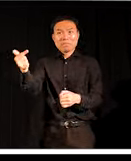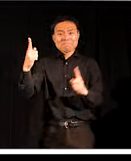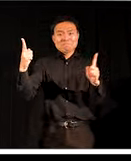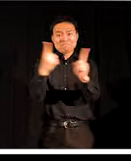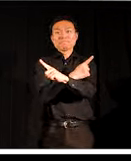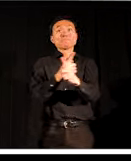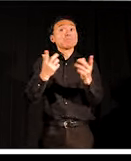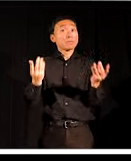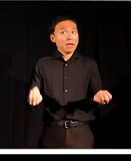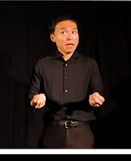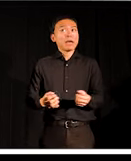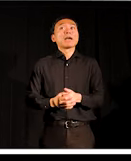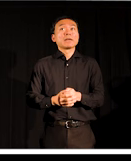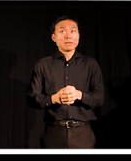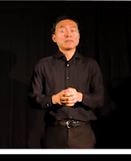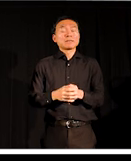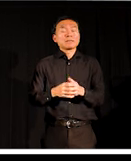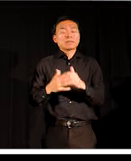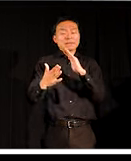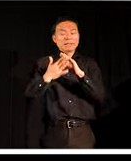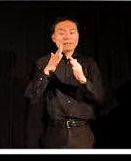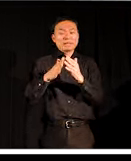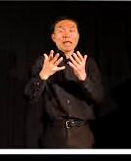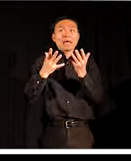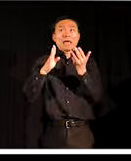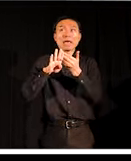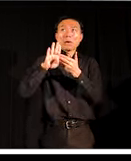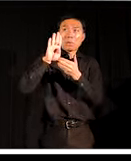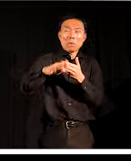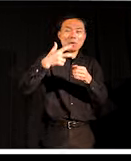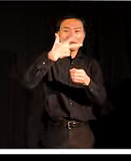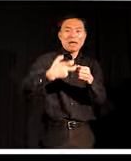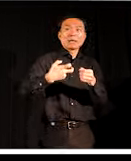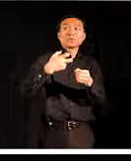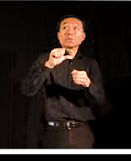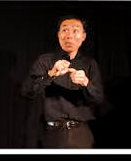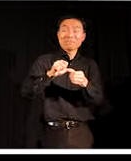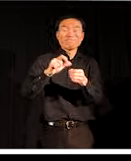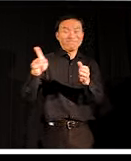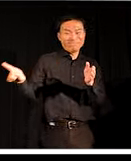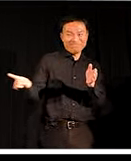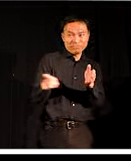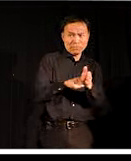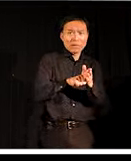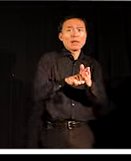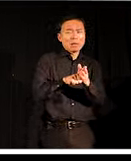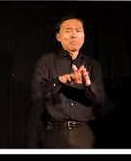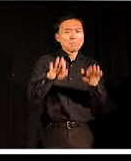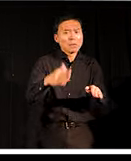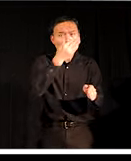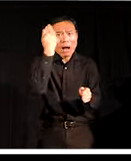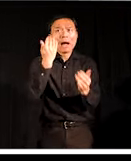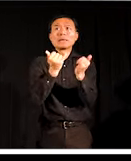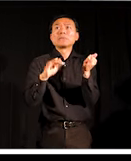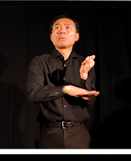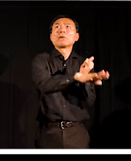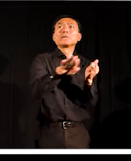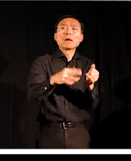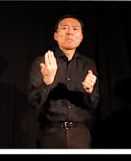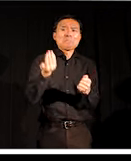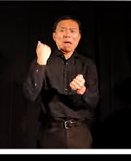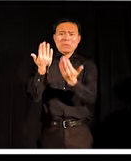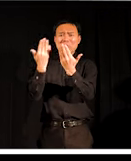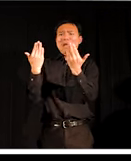たあの戦争から75年経ってですね戦争からさらに遠くなった世代にはこれまでの展示で